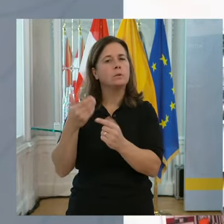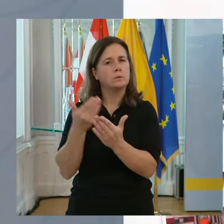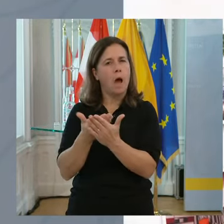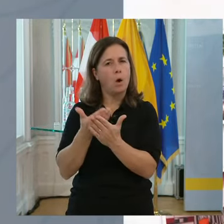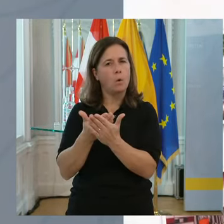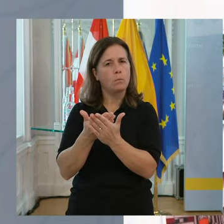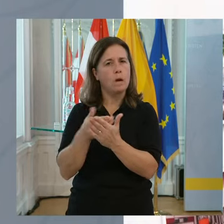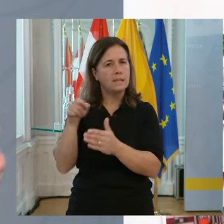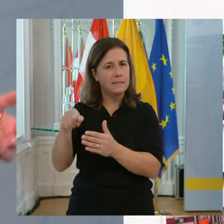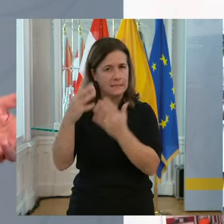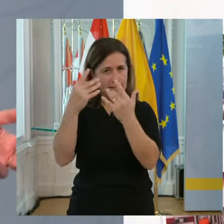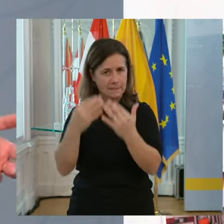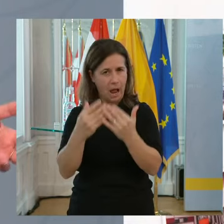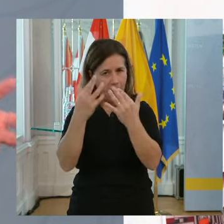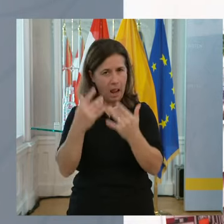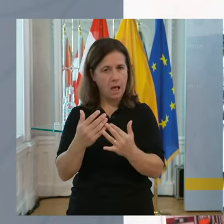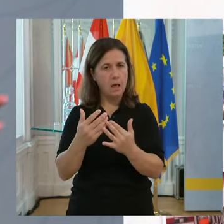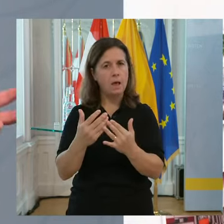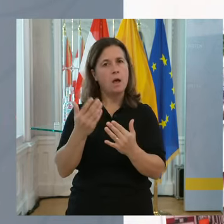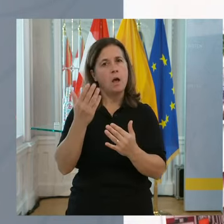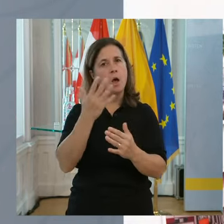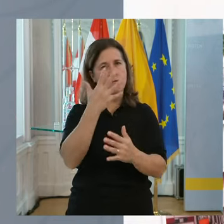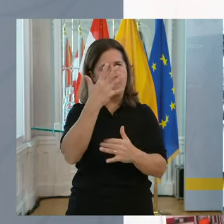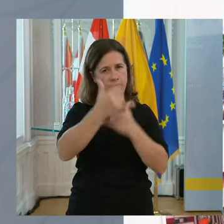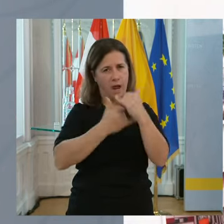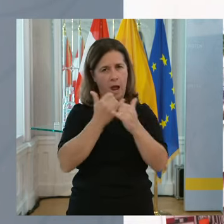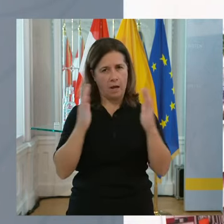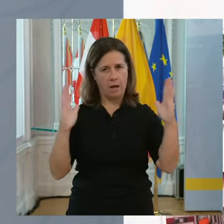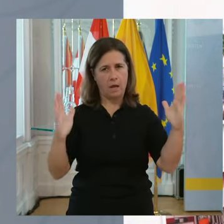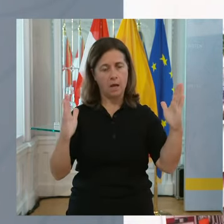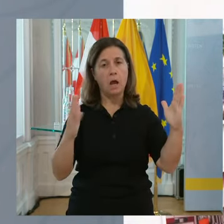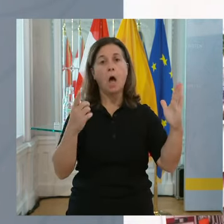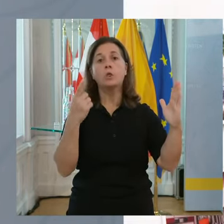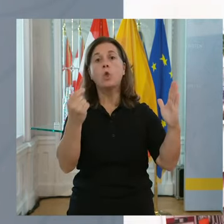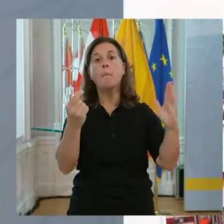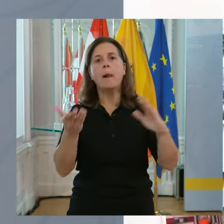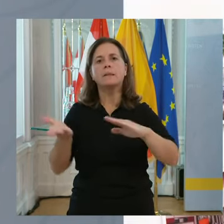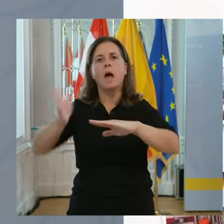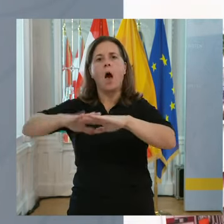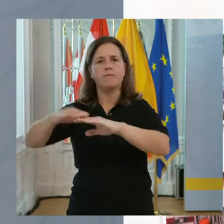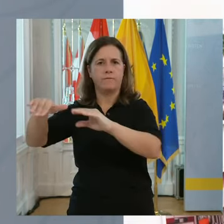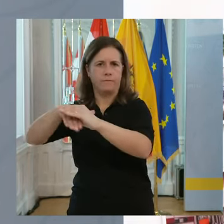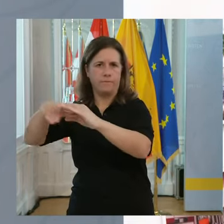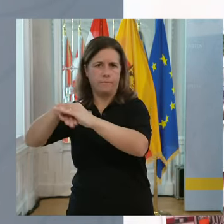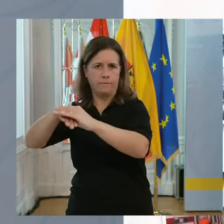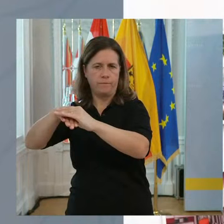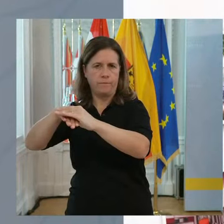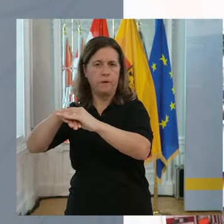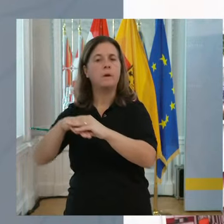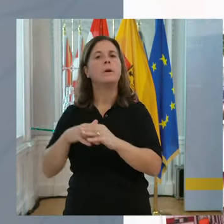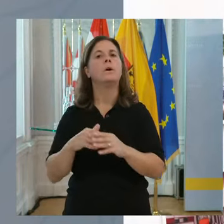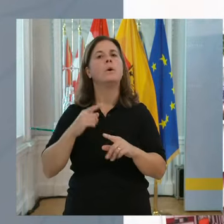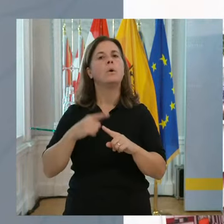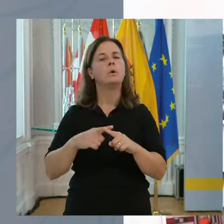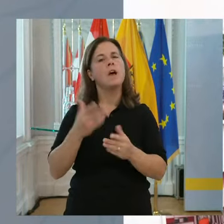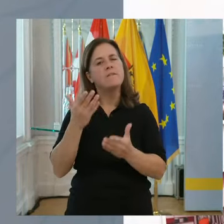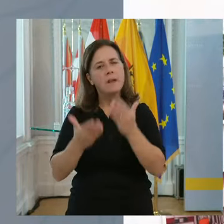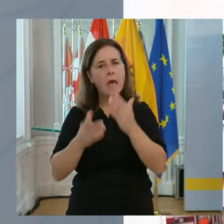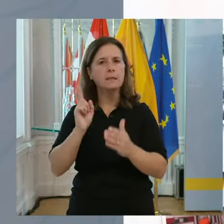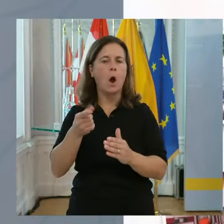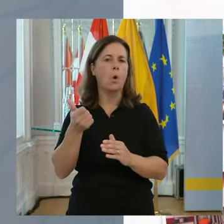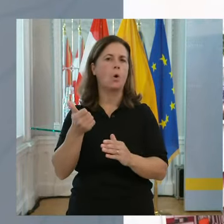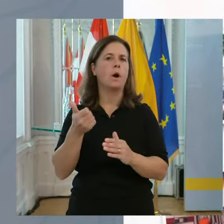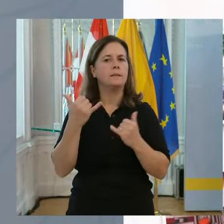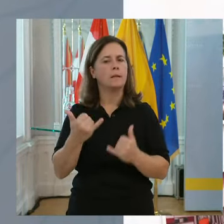wir diese Zahl, die wir gehabt haben, in den letzten 5 Jahren verdoppelt, kann man sagen. Wir haben, und das ist vielleicht auch der